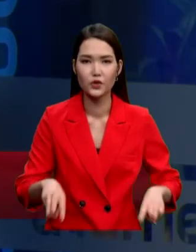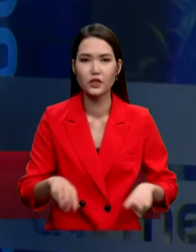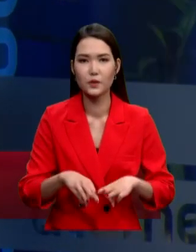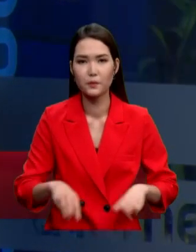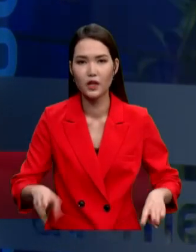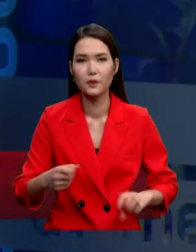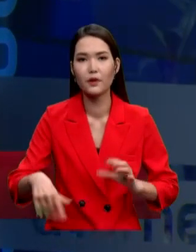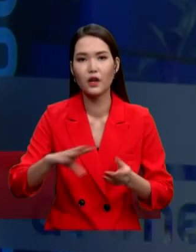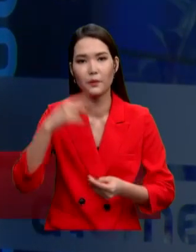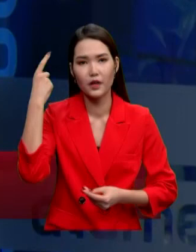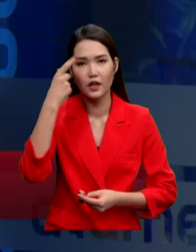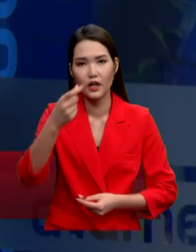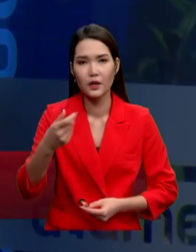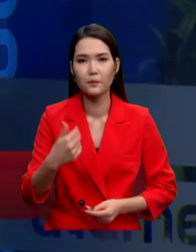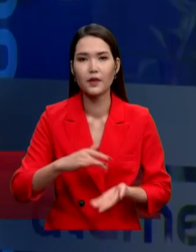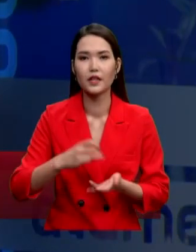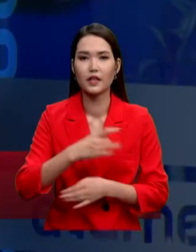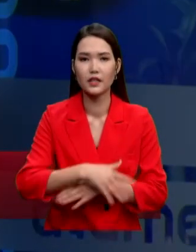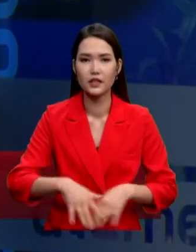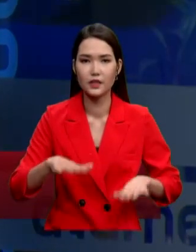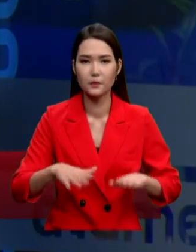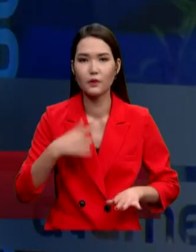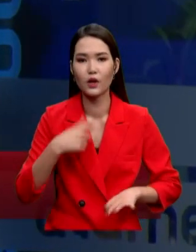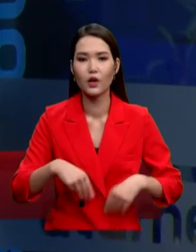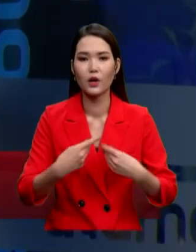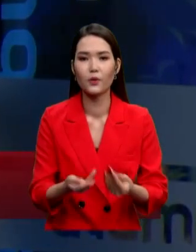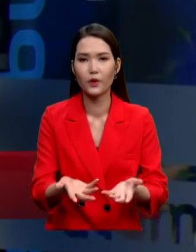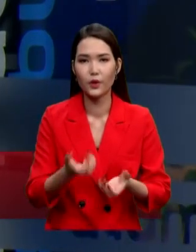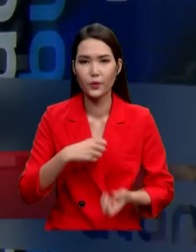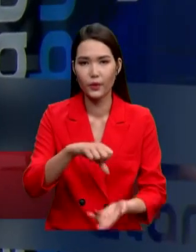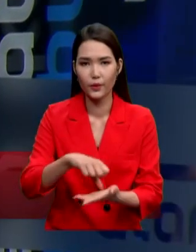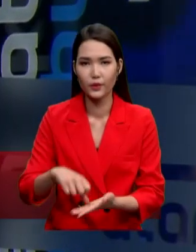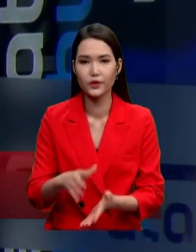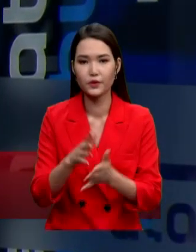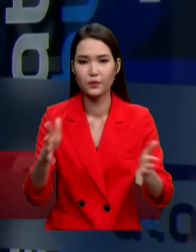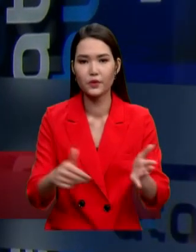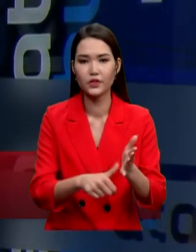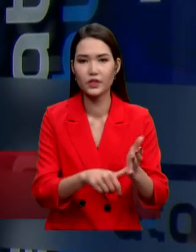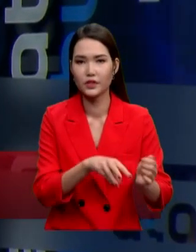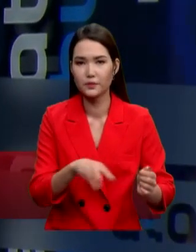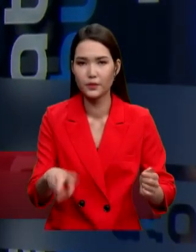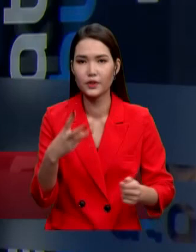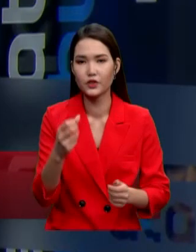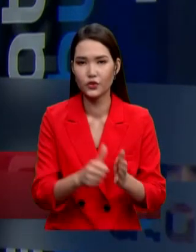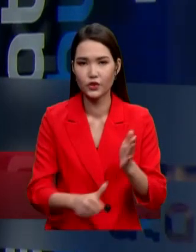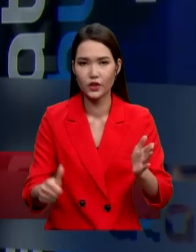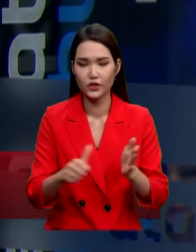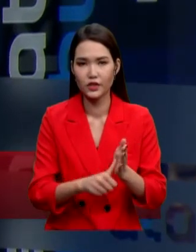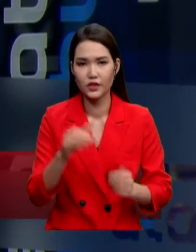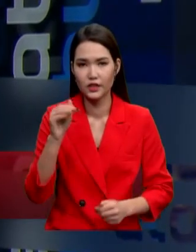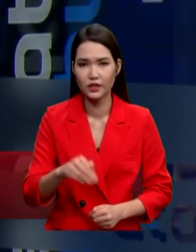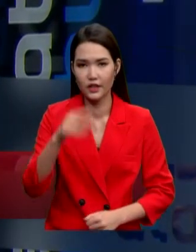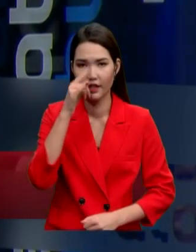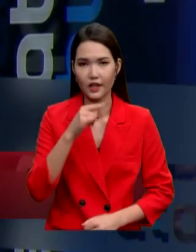Маслихатов. По предварительным данным Центра избиркома, в голосовании приняли участие более 6 366